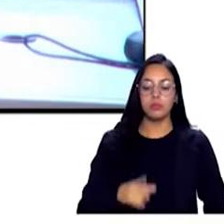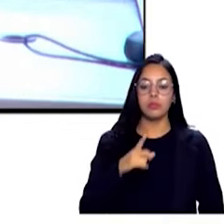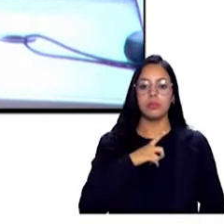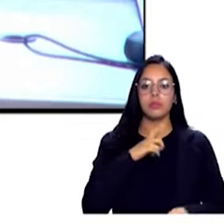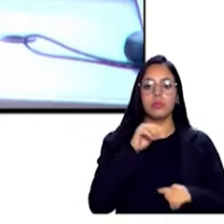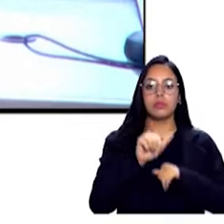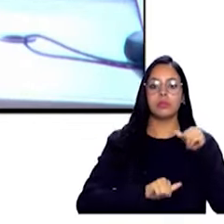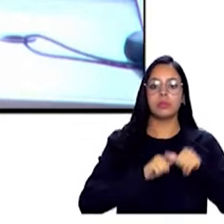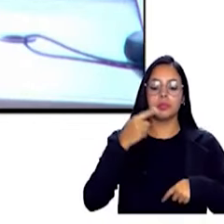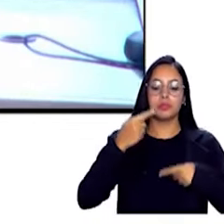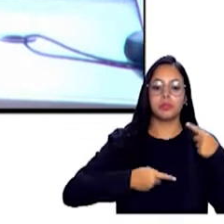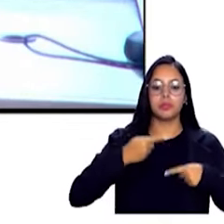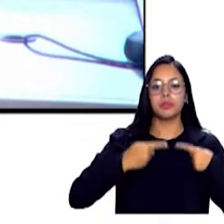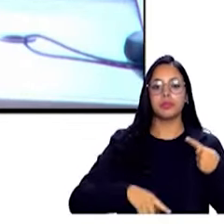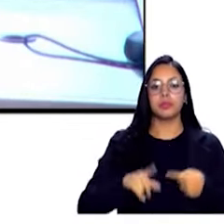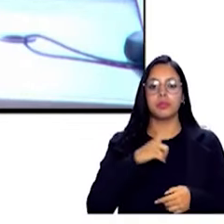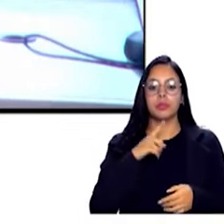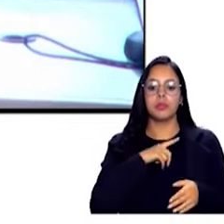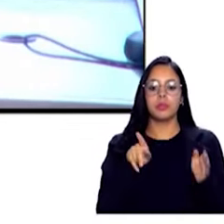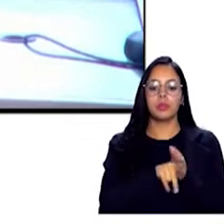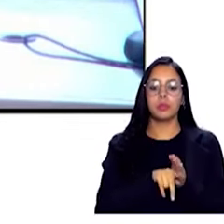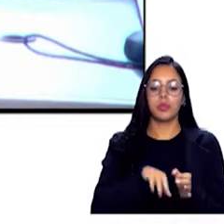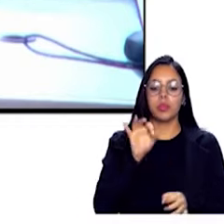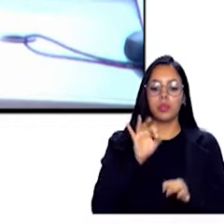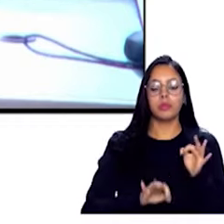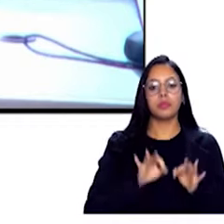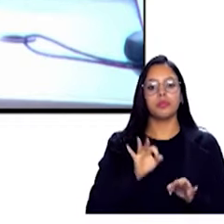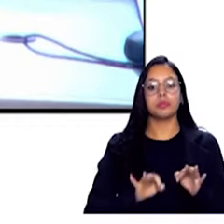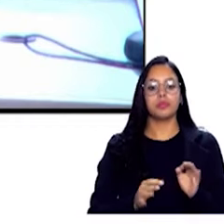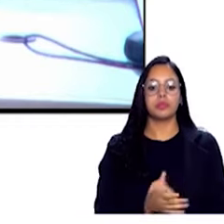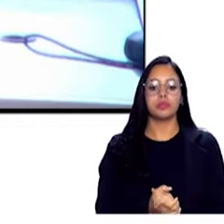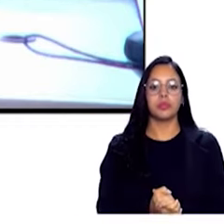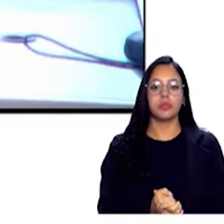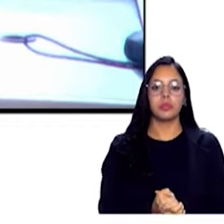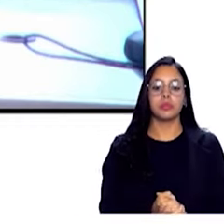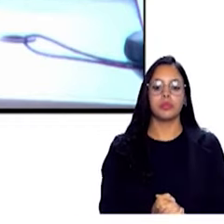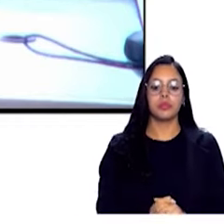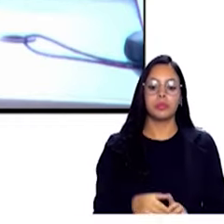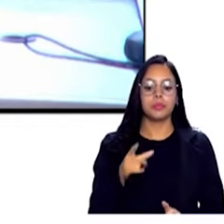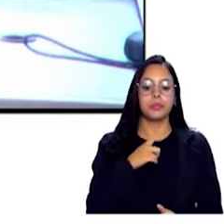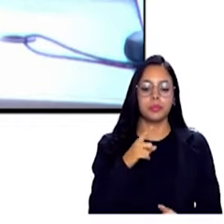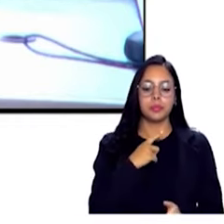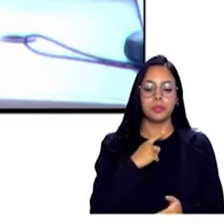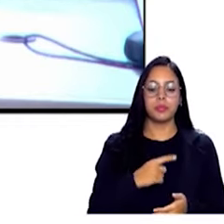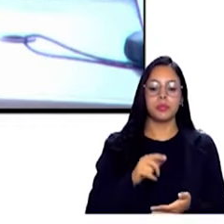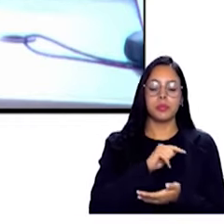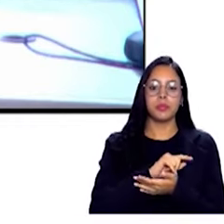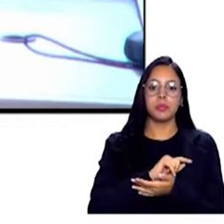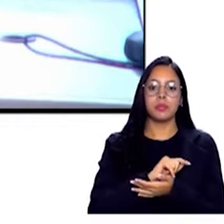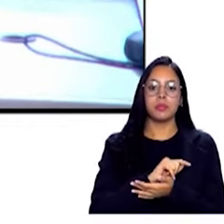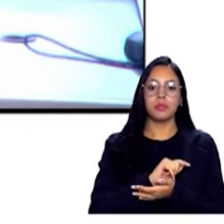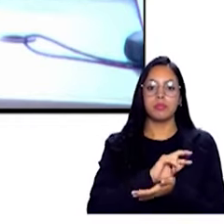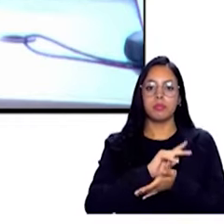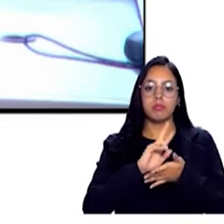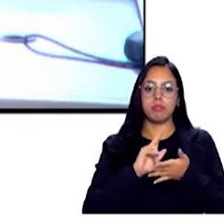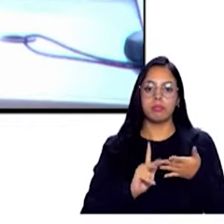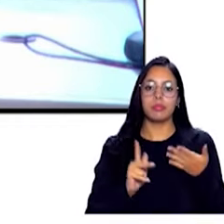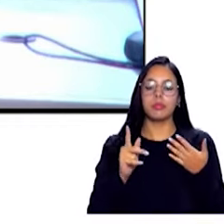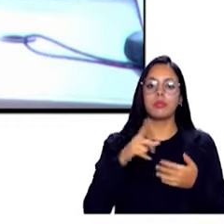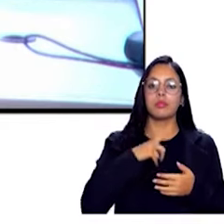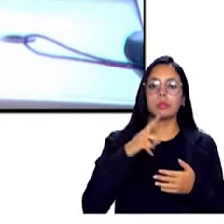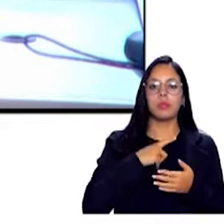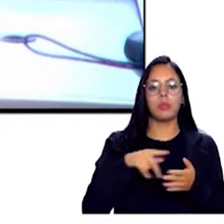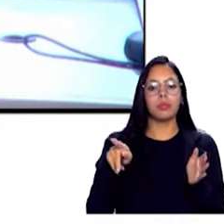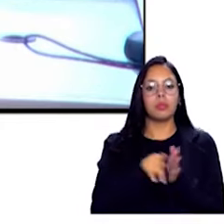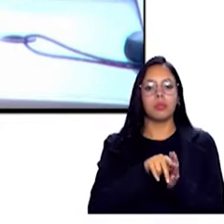consommateur Du produit Justice en se disant que la cour de cassation ne peut pas répondre à